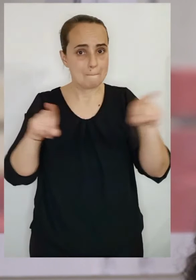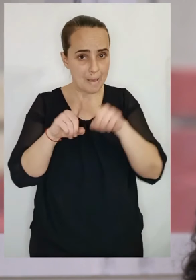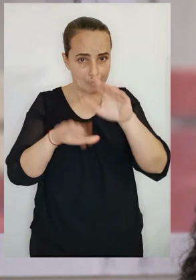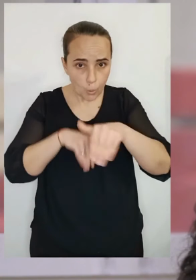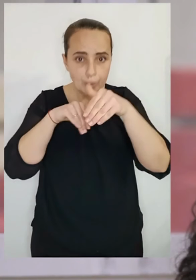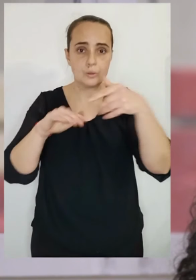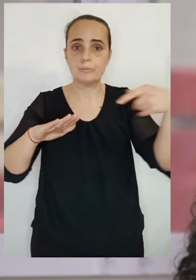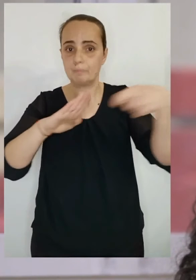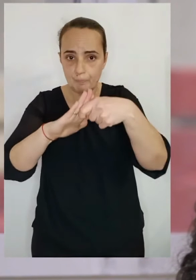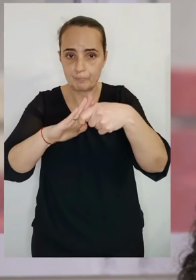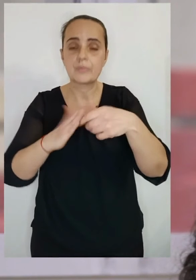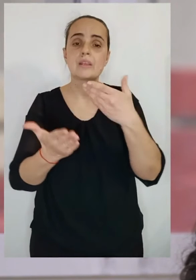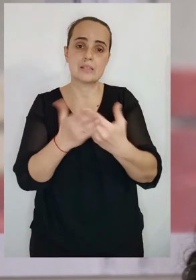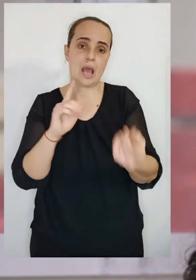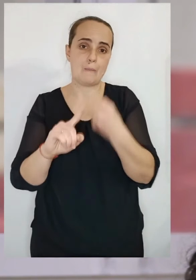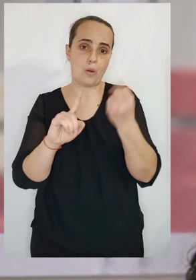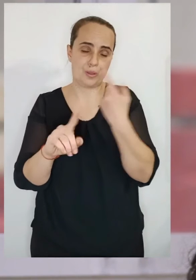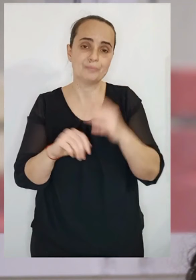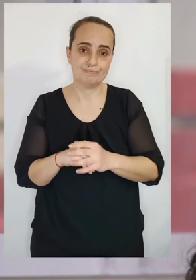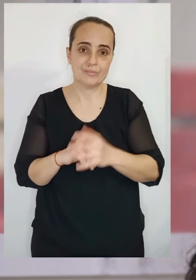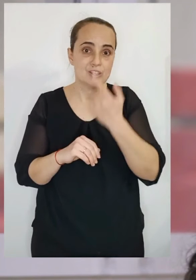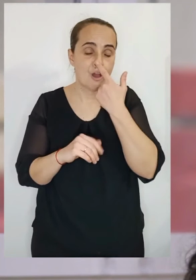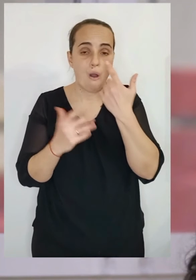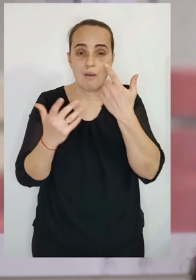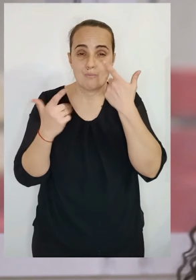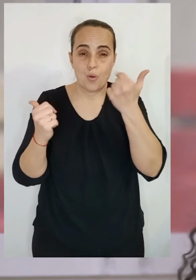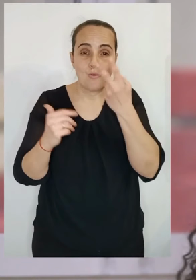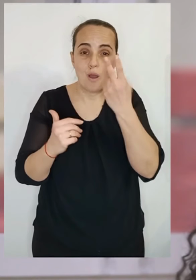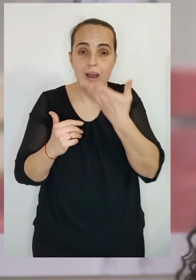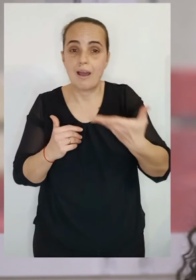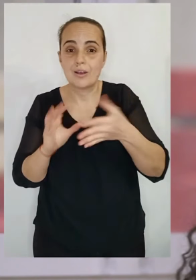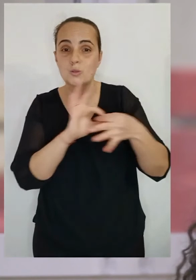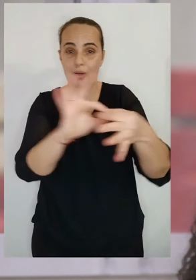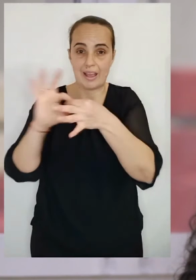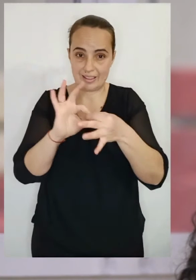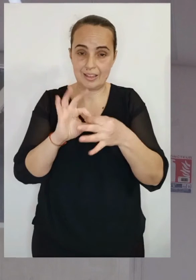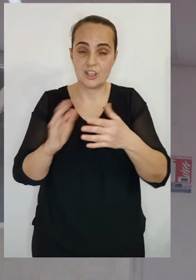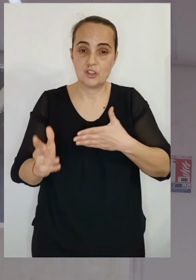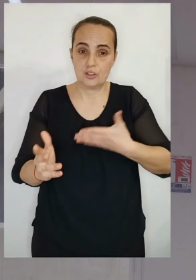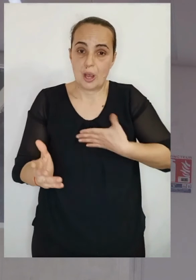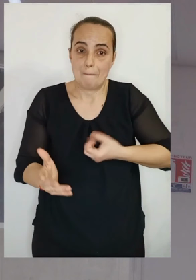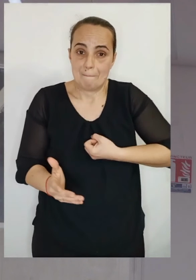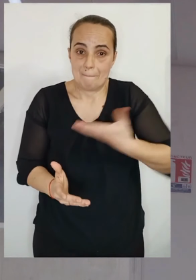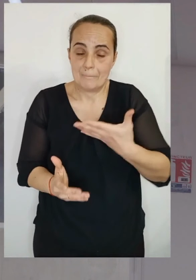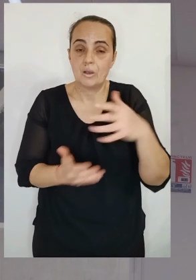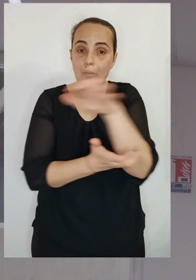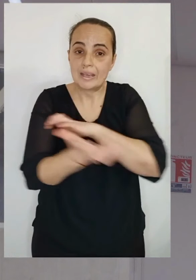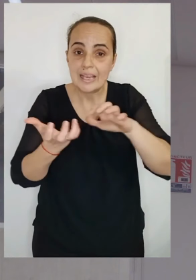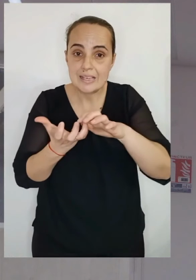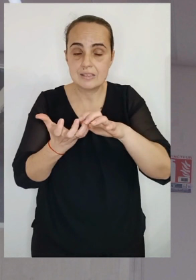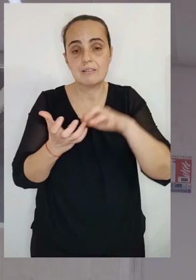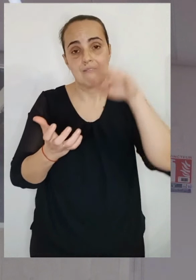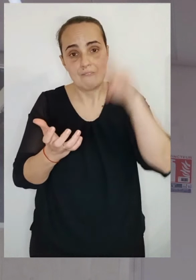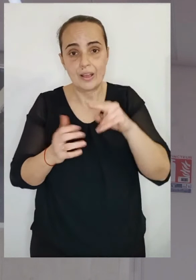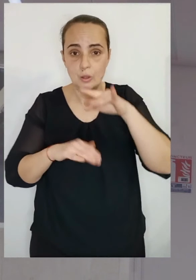clubs. Et du coup, il y a une solidarité aussi qui s'est créée. Enfin, moi, j'aime à dire que dans cette crise, on